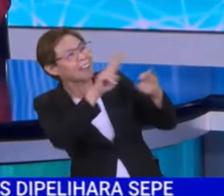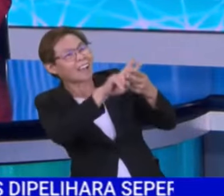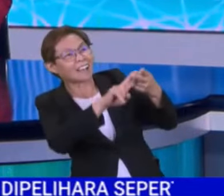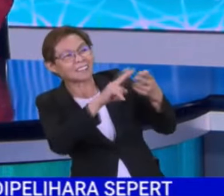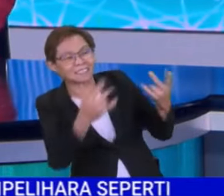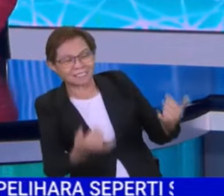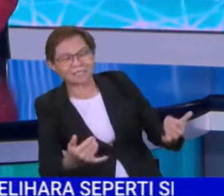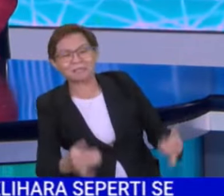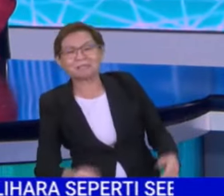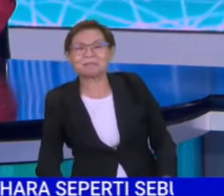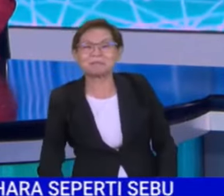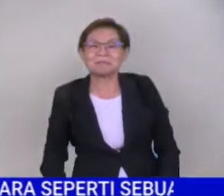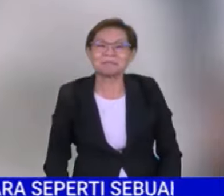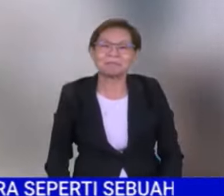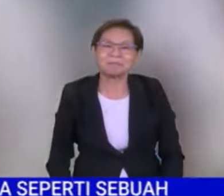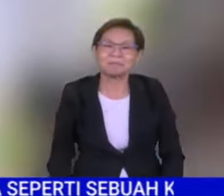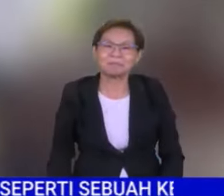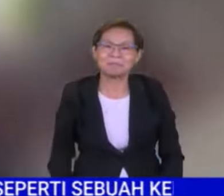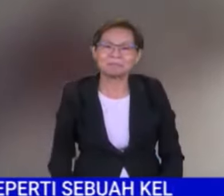hashtag.